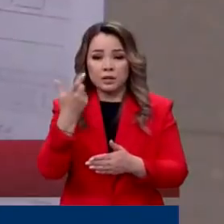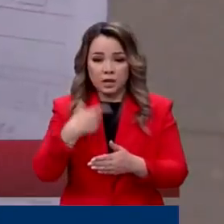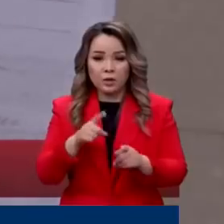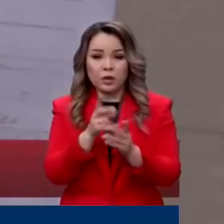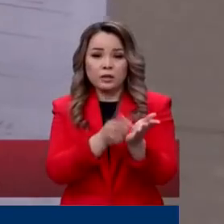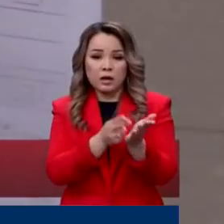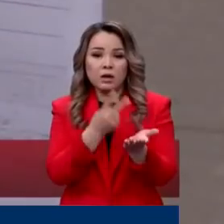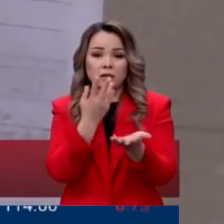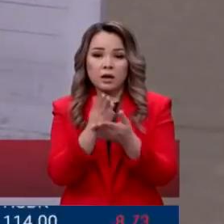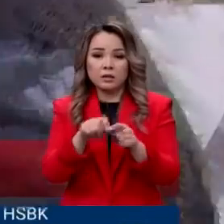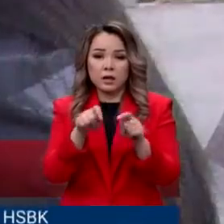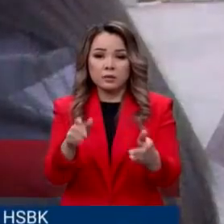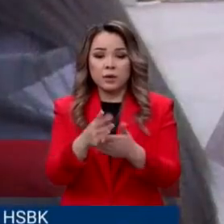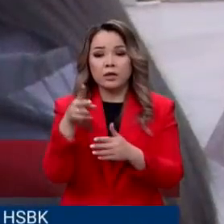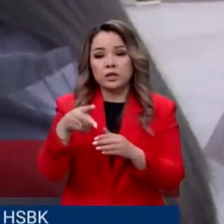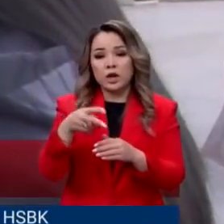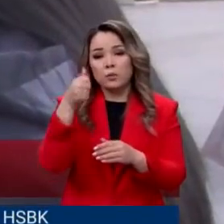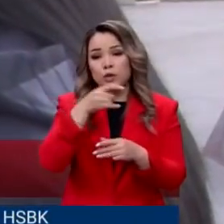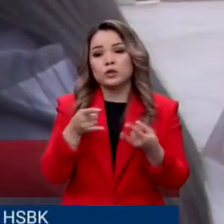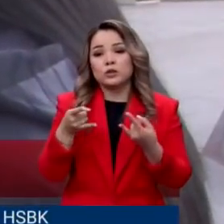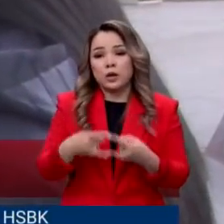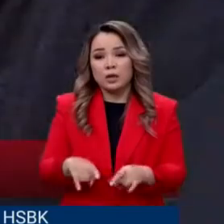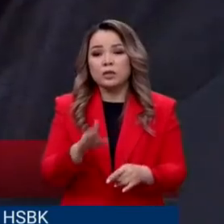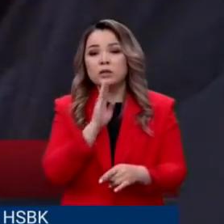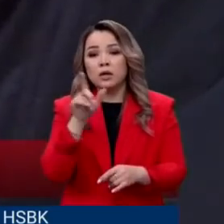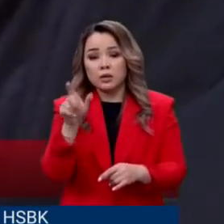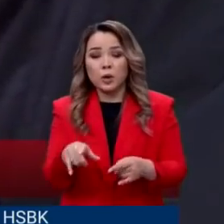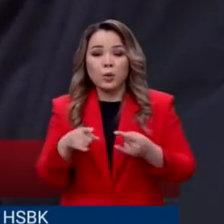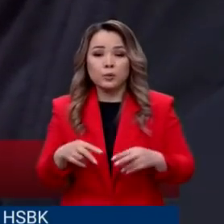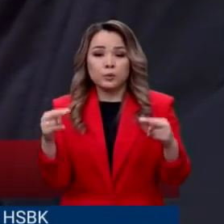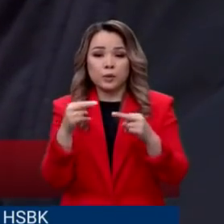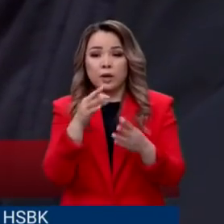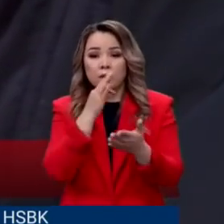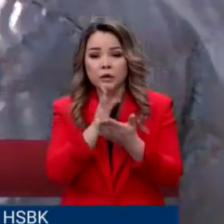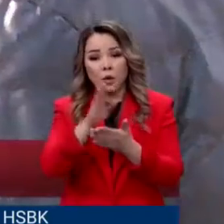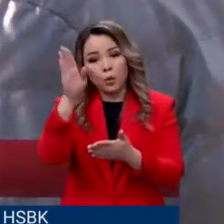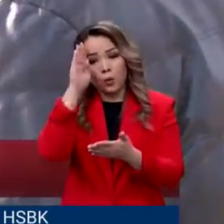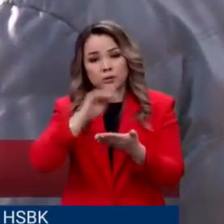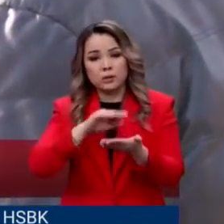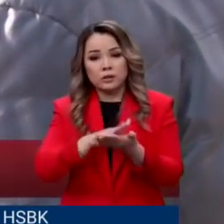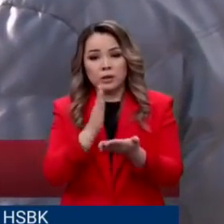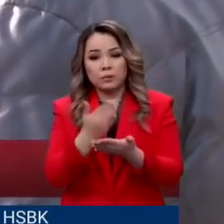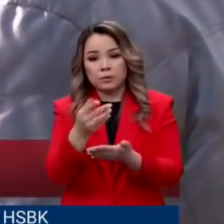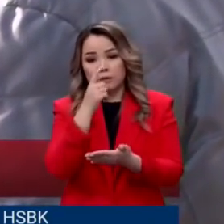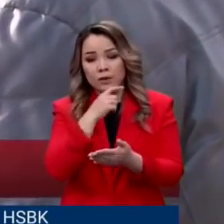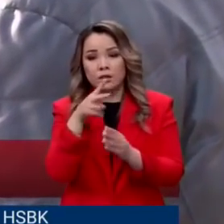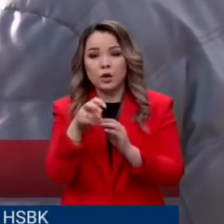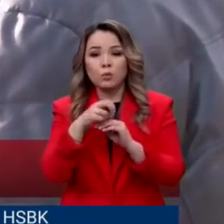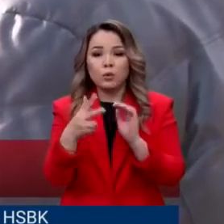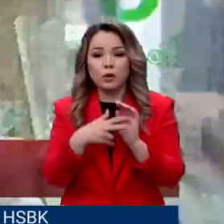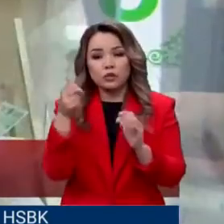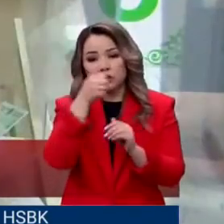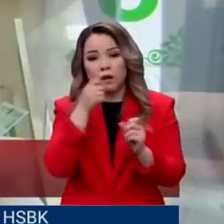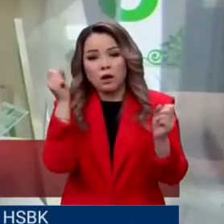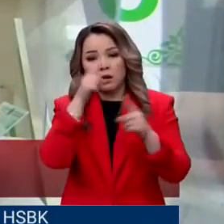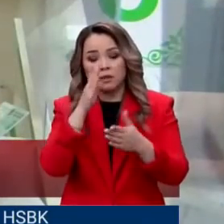ekenin dälildeumen elek. Sebepi 2000 yılı dünyaya kelgen tırgının tuu tural kuvaligende ol dep jazılgan. Ol onu 2018 yılı